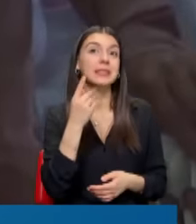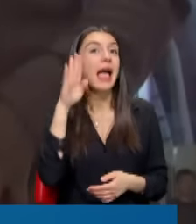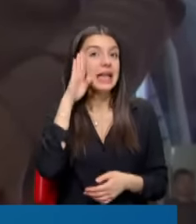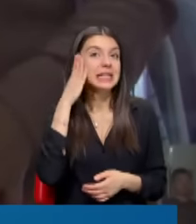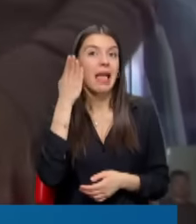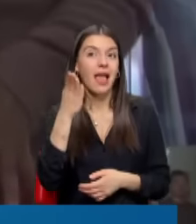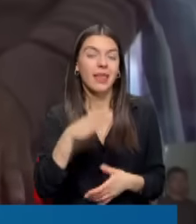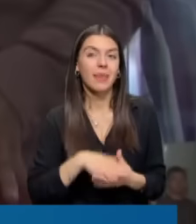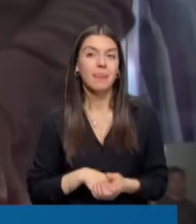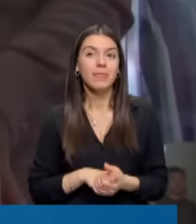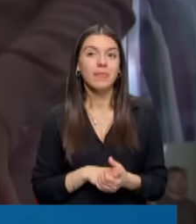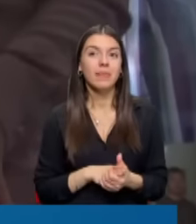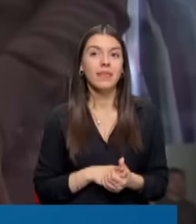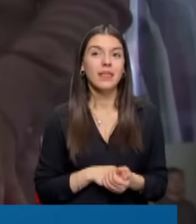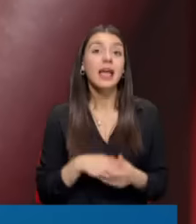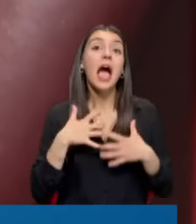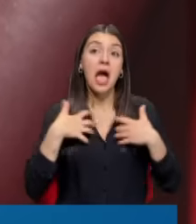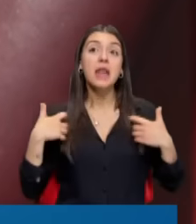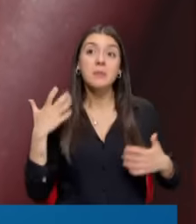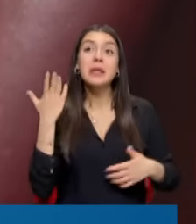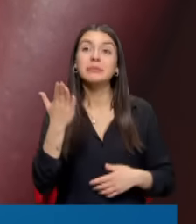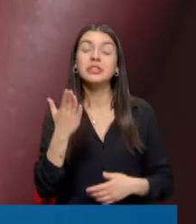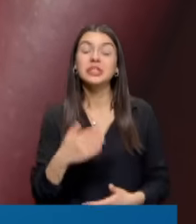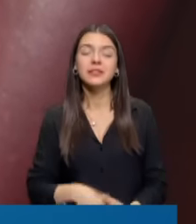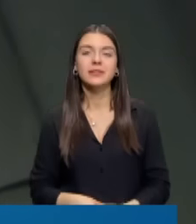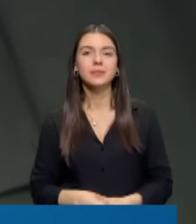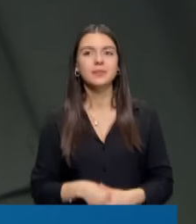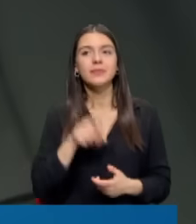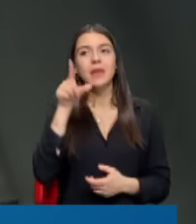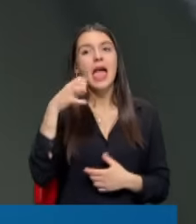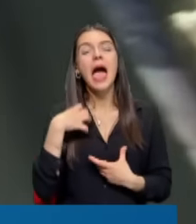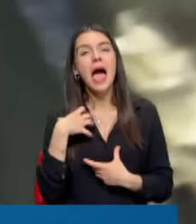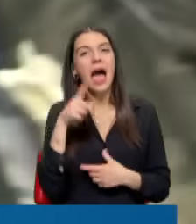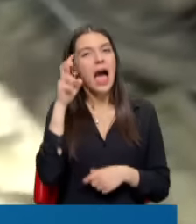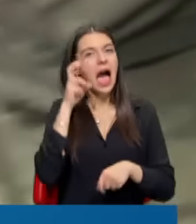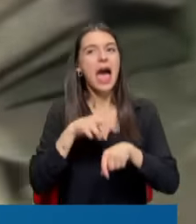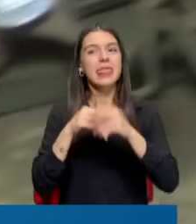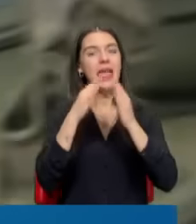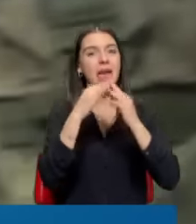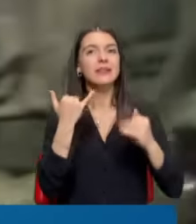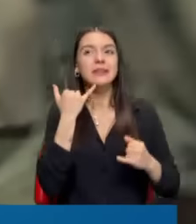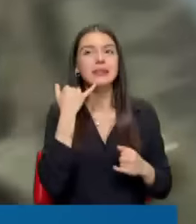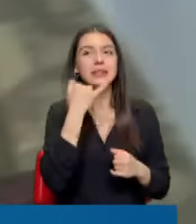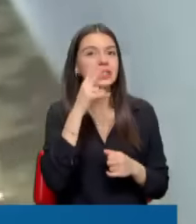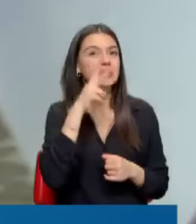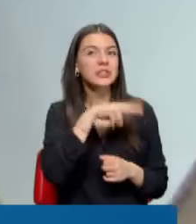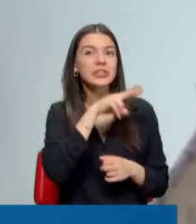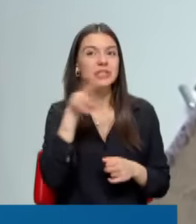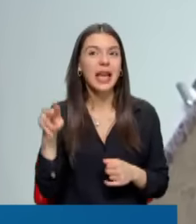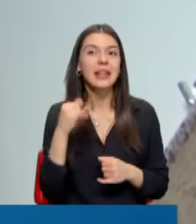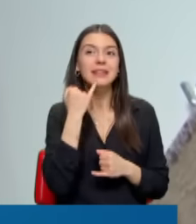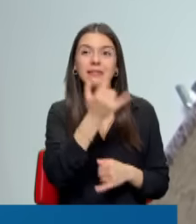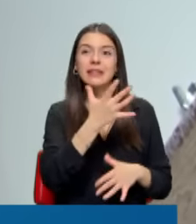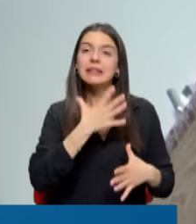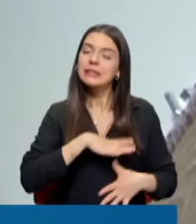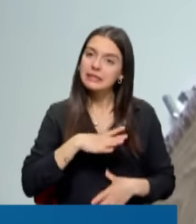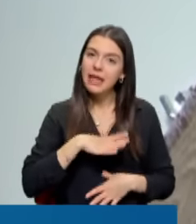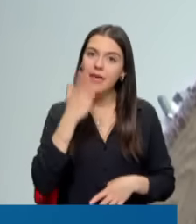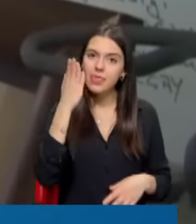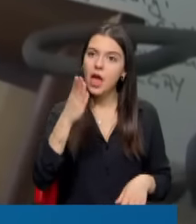askermiş, kahramanımızmış. Şehidin ana evine dönüştürülen odasını ziyaret etmek, şehidin hatıralarını görmek